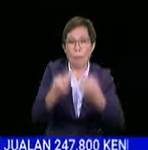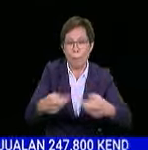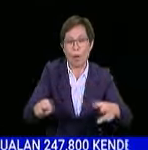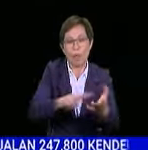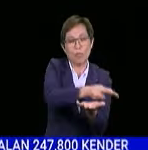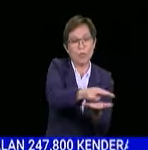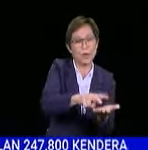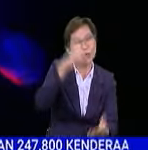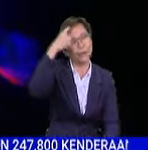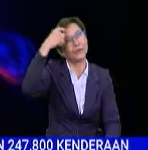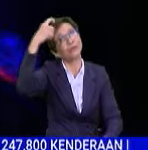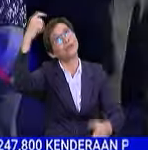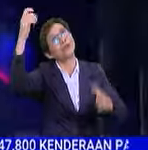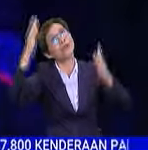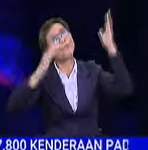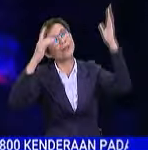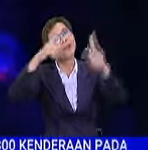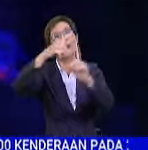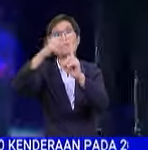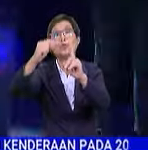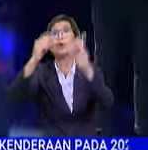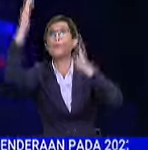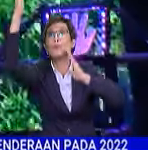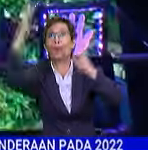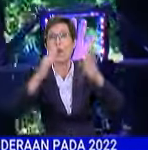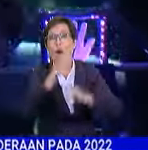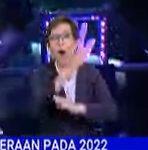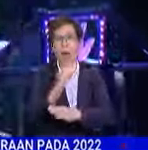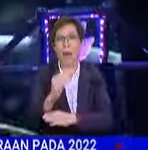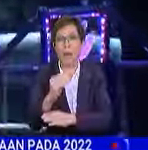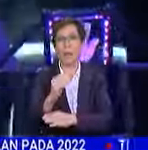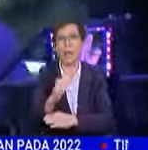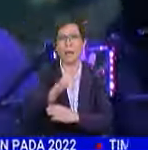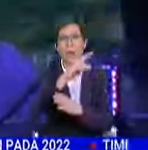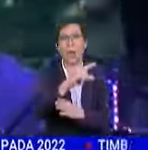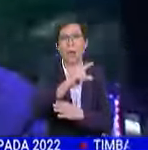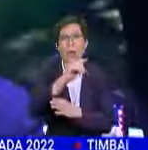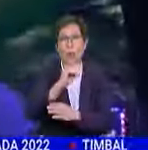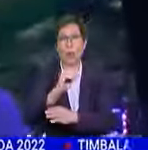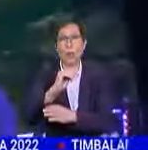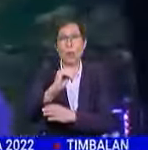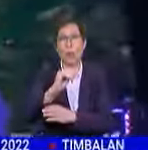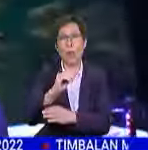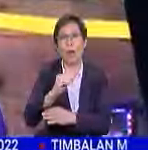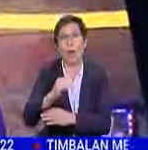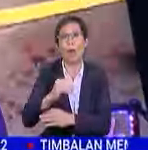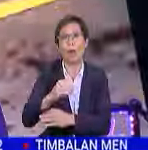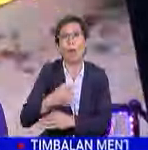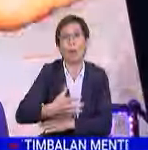video Dream Malaysia, Tourism Malaysia and GoPro di Ibu Negara.